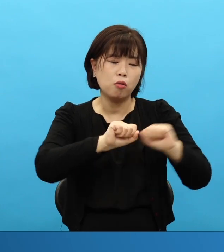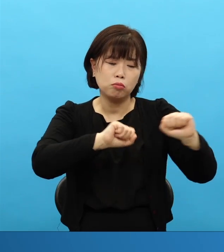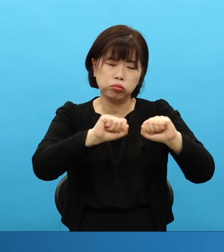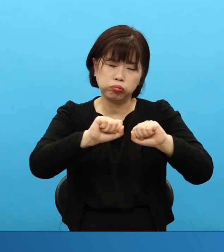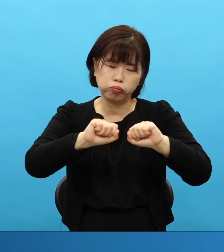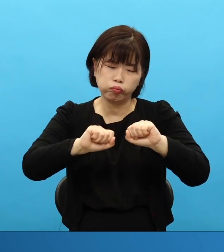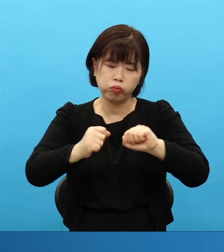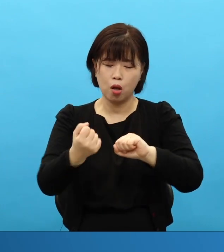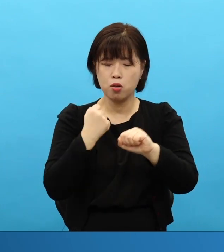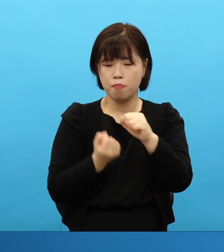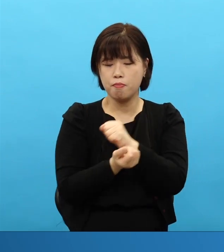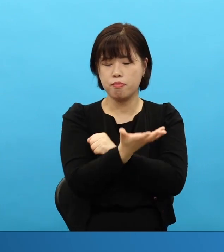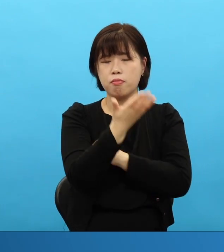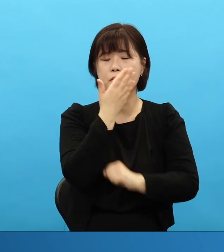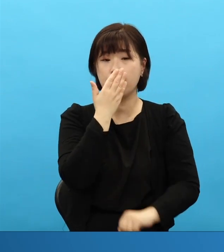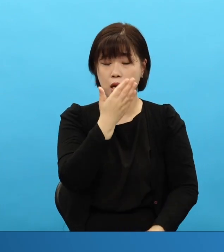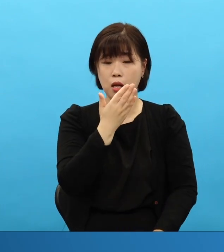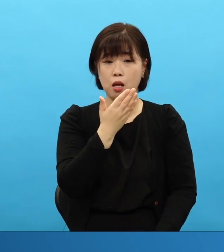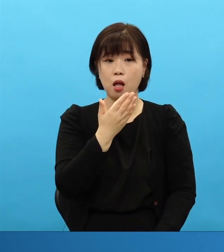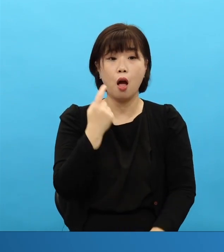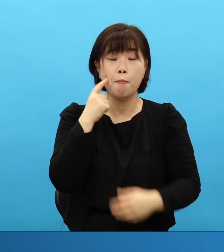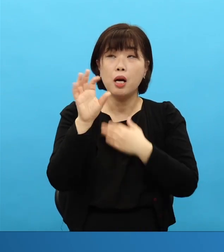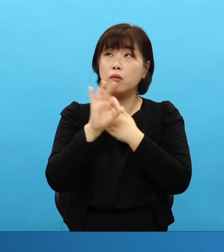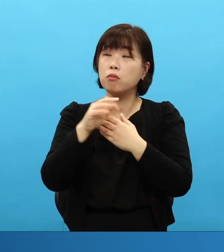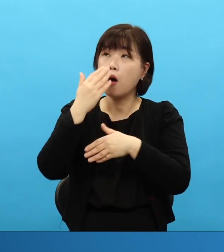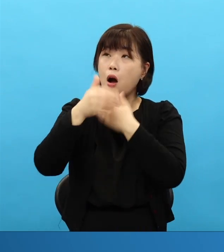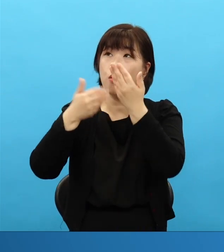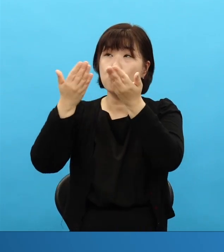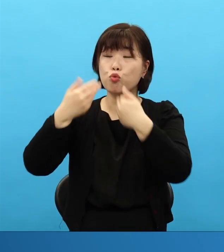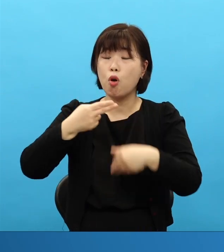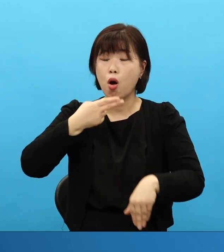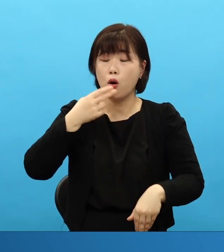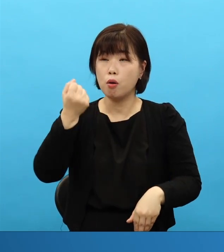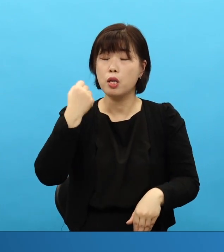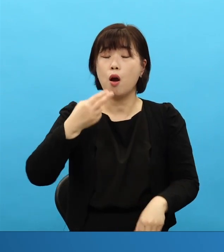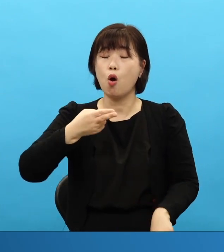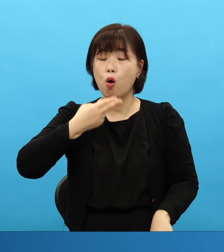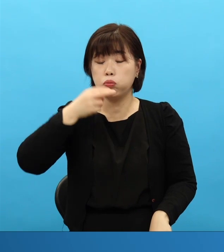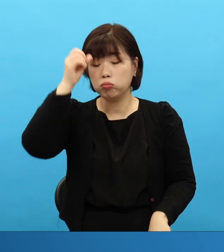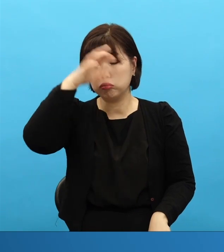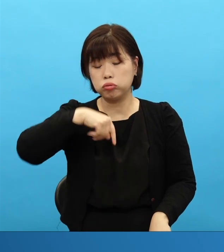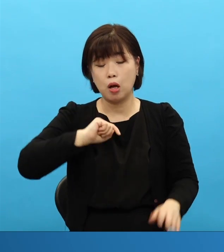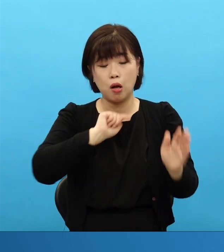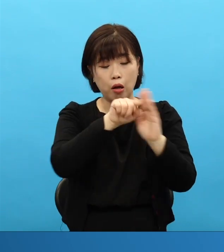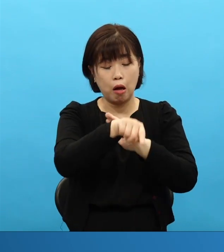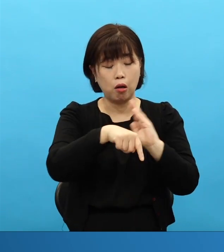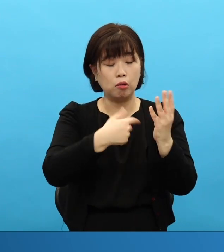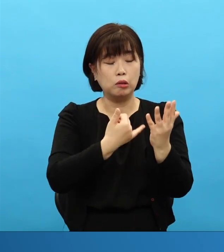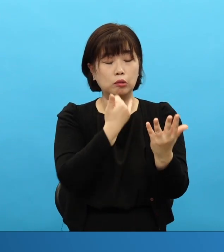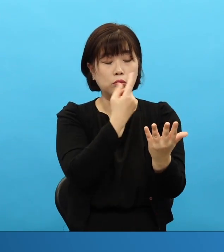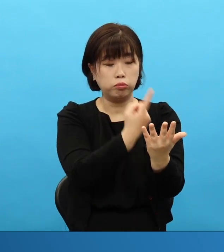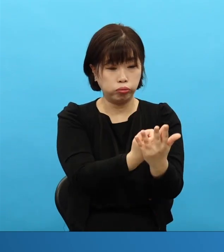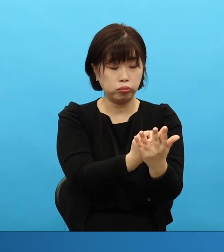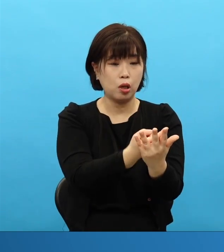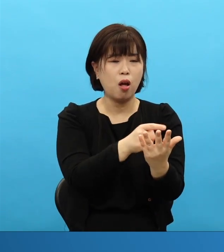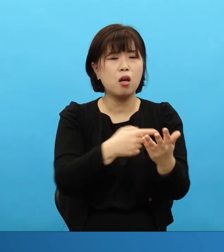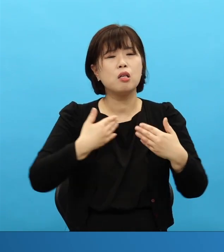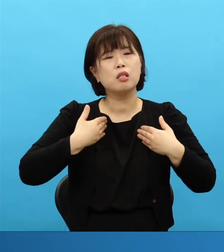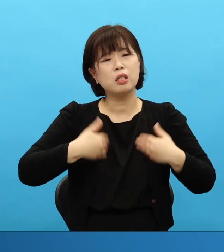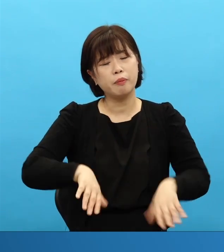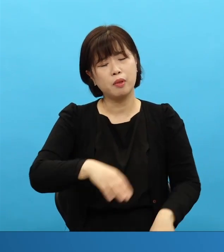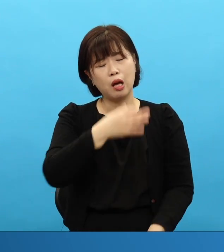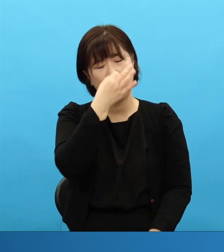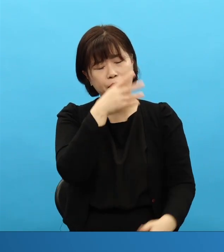막 몸부림을 치는 거죠. That's why you try so hard to do this 그러다가 way 안 and that. 되지면 어떡합니까? And what happens if 더 it doesn't work 어려워지죠. out? Then it's difficult even more. 그럴 필요 없습니다. You don't need